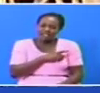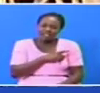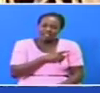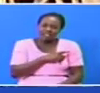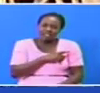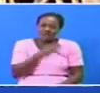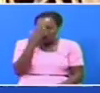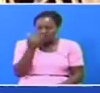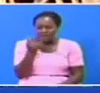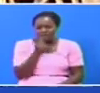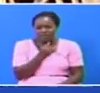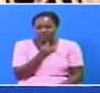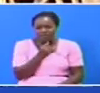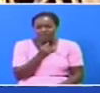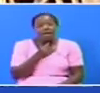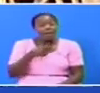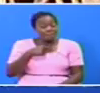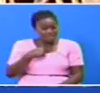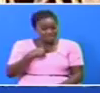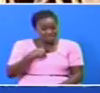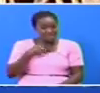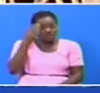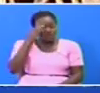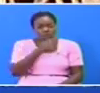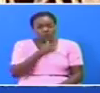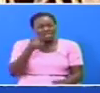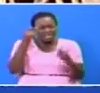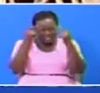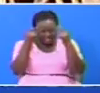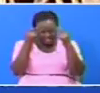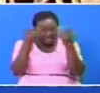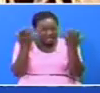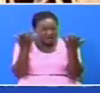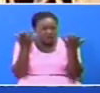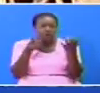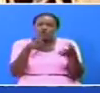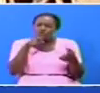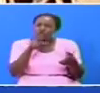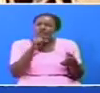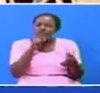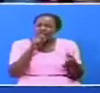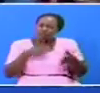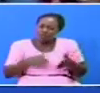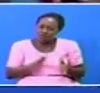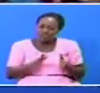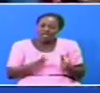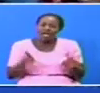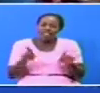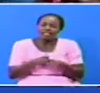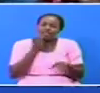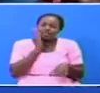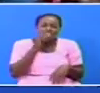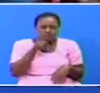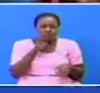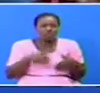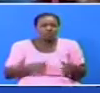Kwa nini mimi nasema hivi? Mimi najua, hebu fikiria pali baba yako amezaliwa, alafu mama yako